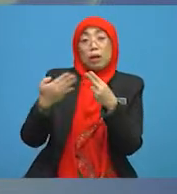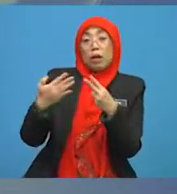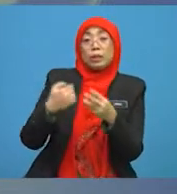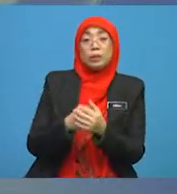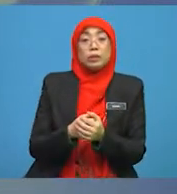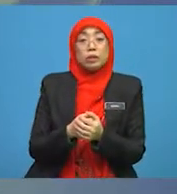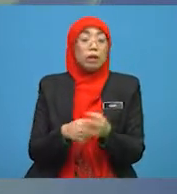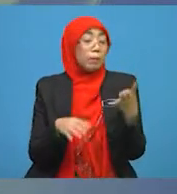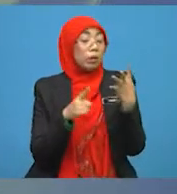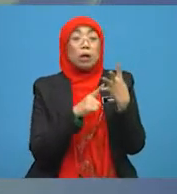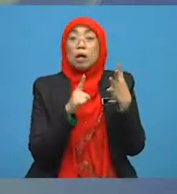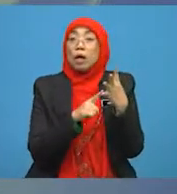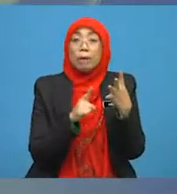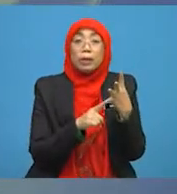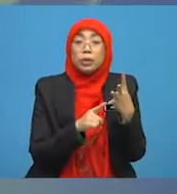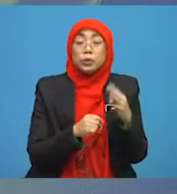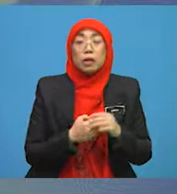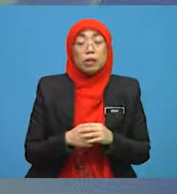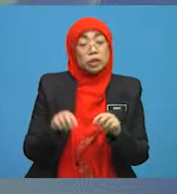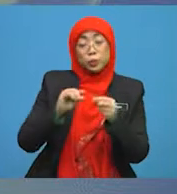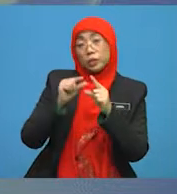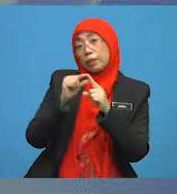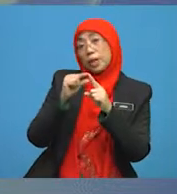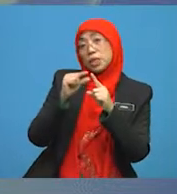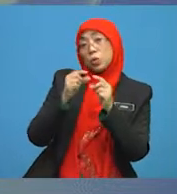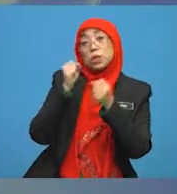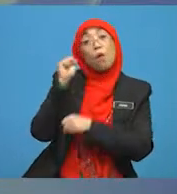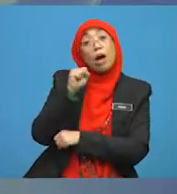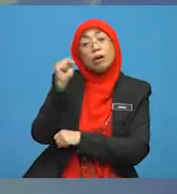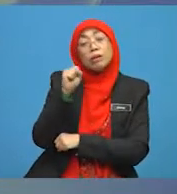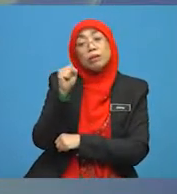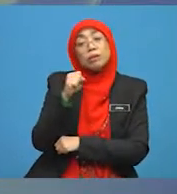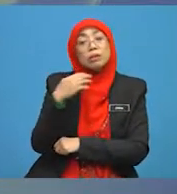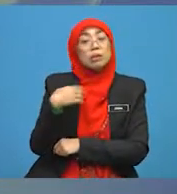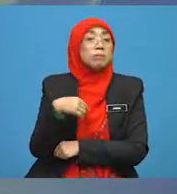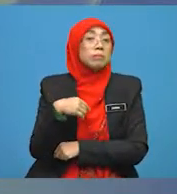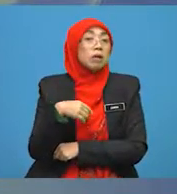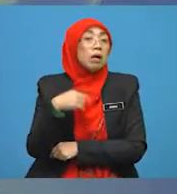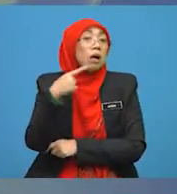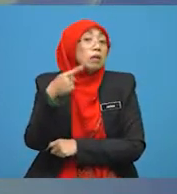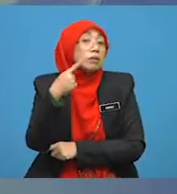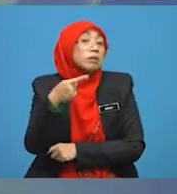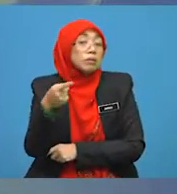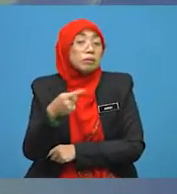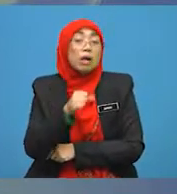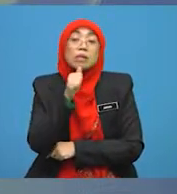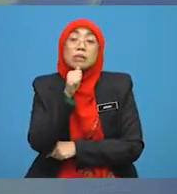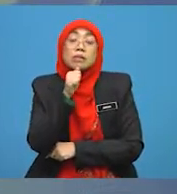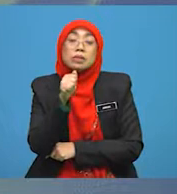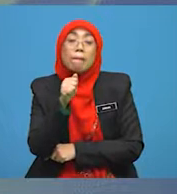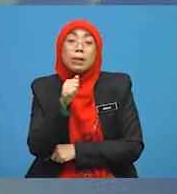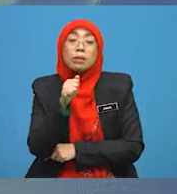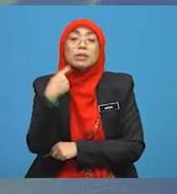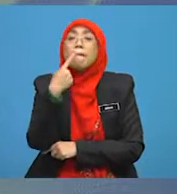Dan keempat, kata saudara ini juga digunakan sebagai sapaan untuk hadirin dalam